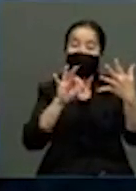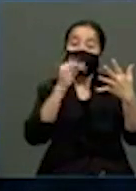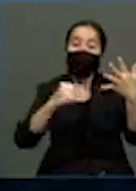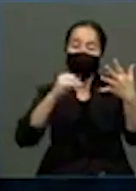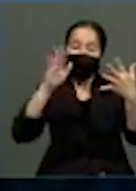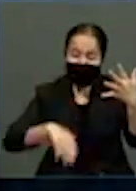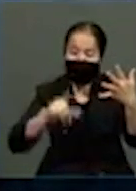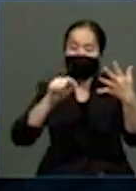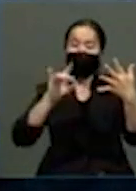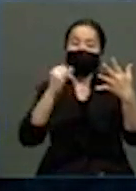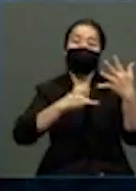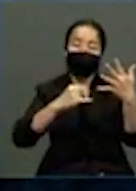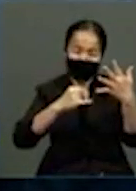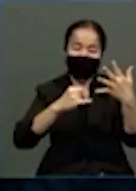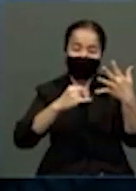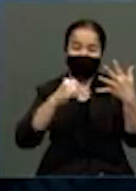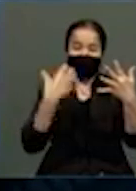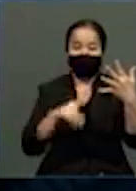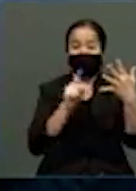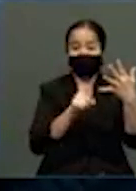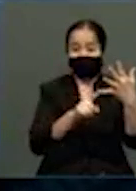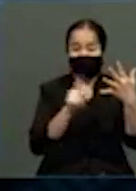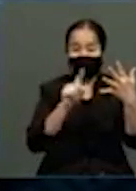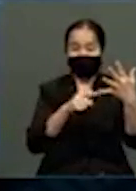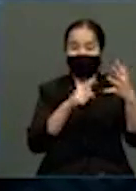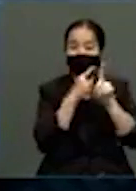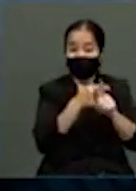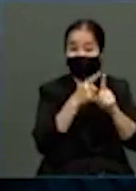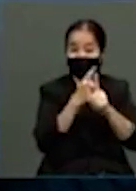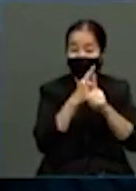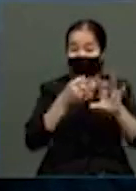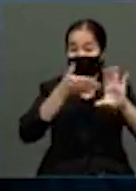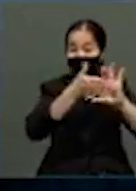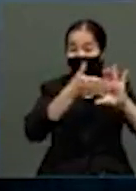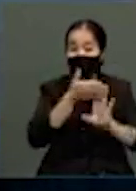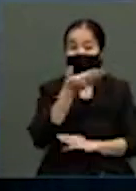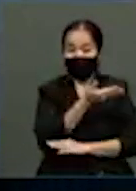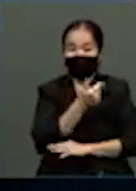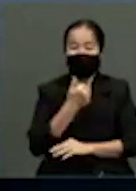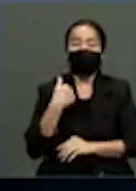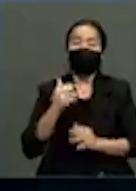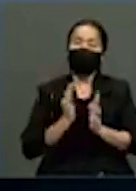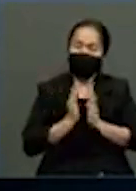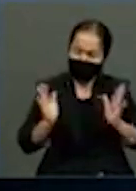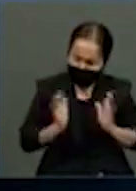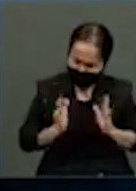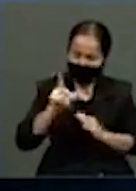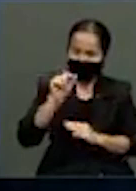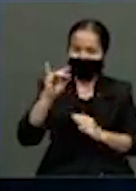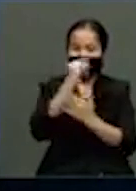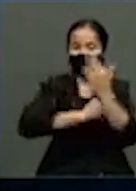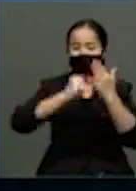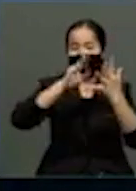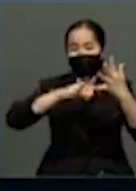นะครับก็ขออนุญาตได้นำเสนออยู่ในตารางนี้นะครับทั้ง28จังหวัดขอขอบพระคุณทุกท่านและรวมถึง